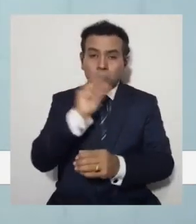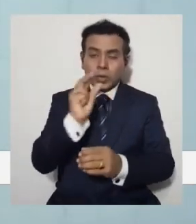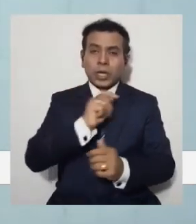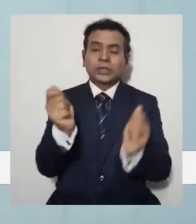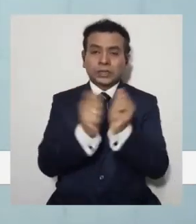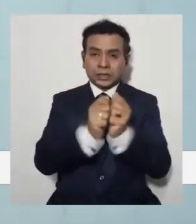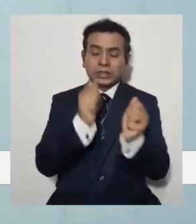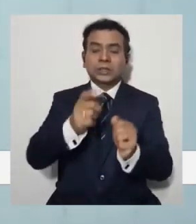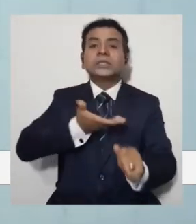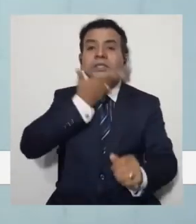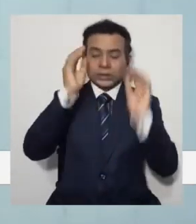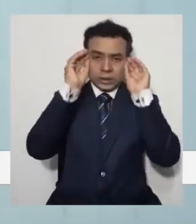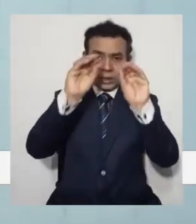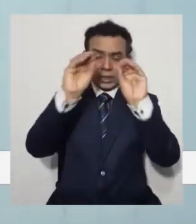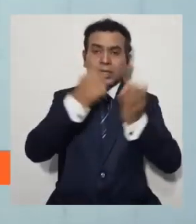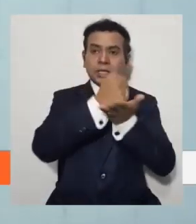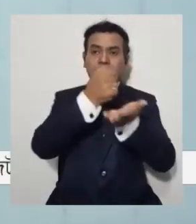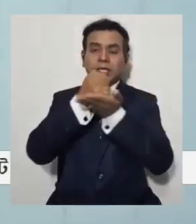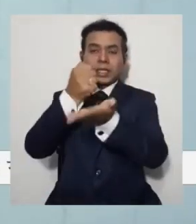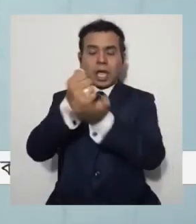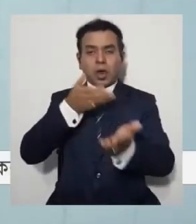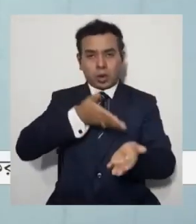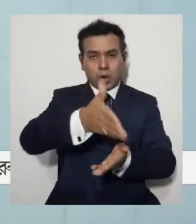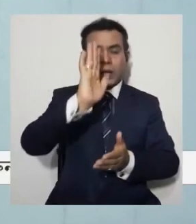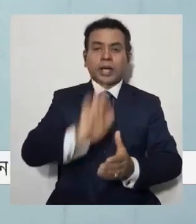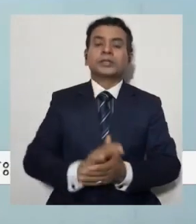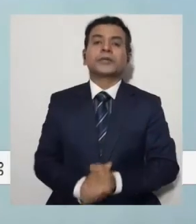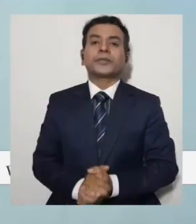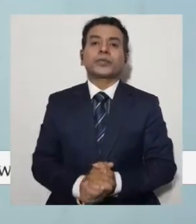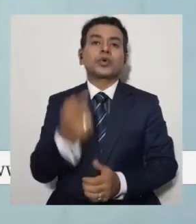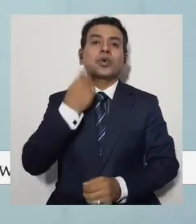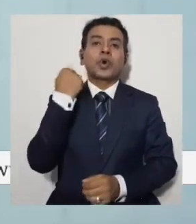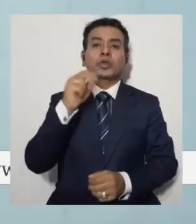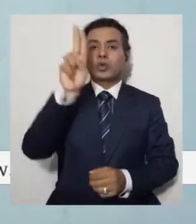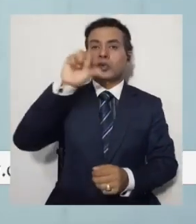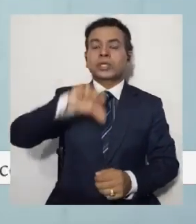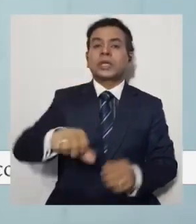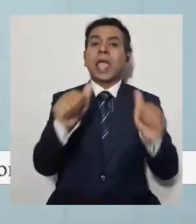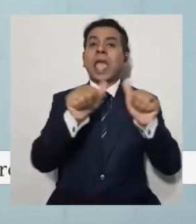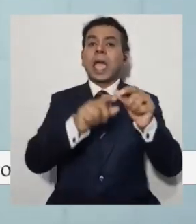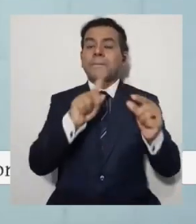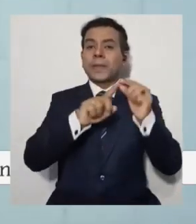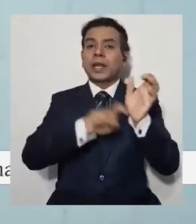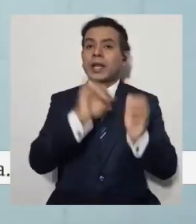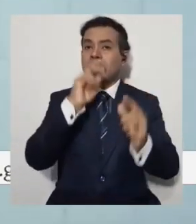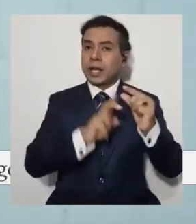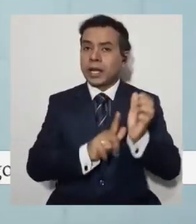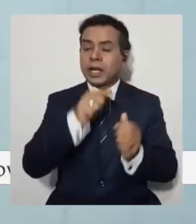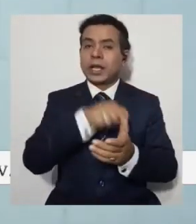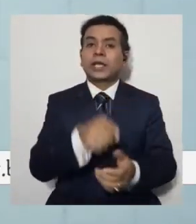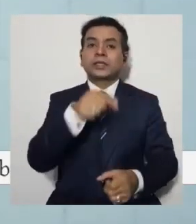করেছেন। গত 29 এপ্রিল গ্র্যাজুয়েট বায়োকেমিস্ট অ্যাসোসিয়েশনের সাথে স্বাস্থ্য অধিদপ্তরের একটি সফল আলোচনা অনুষ্ঠিত